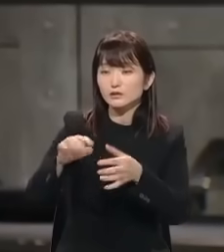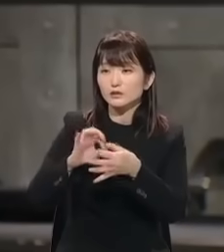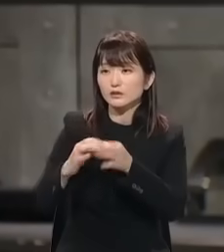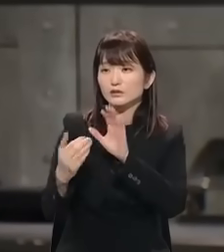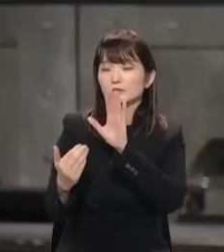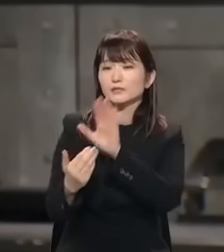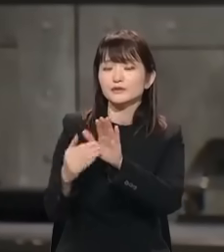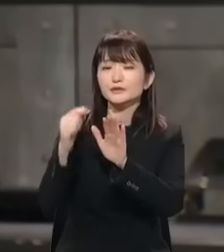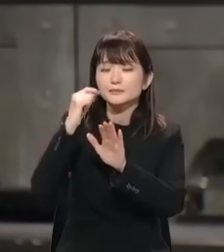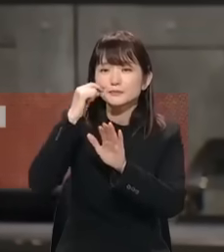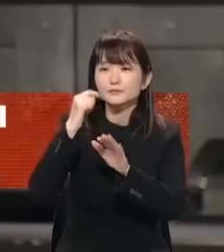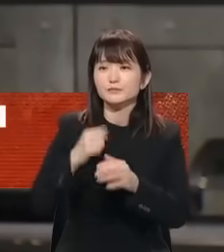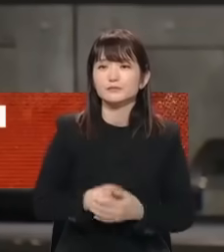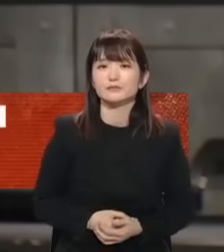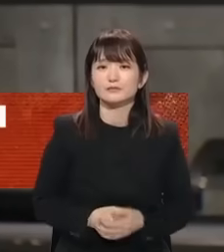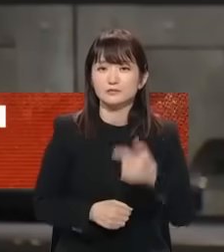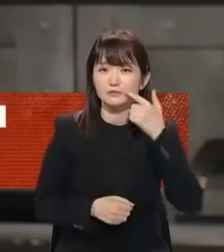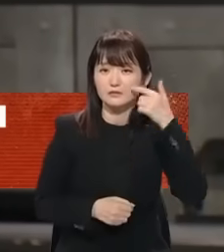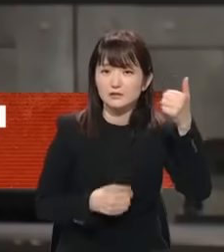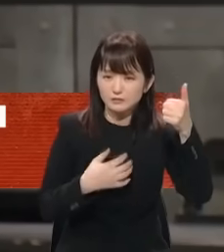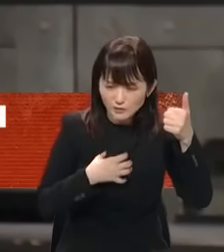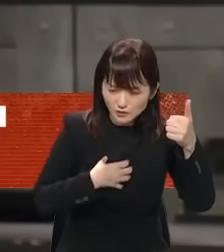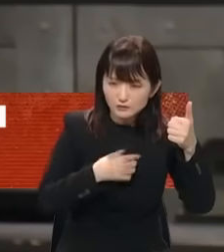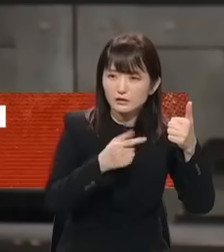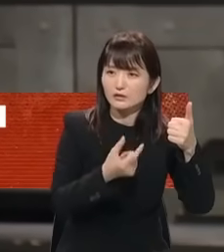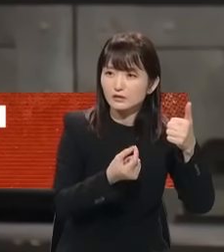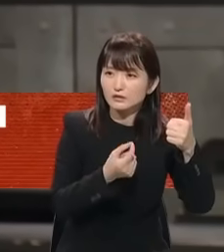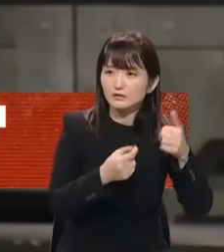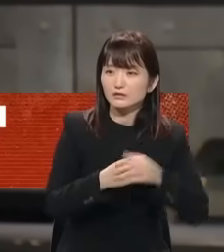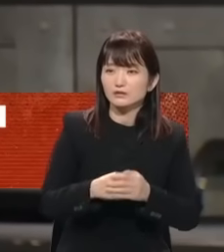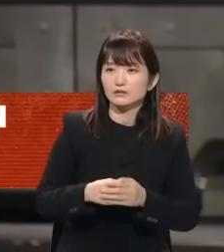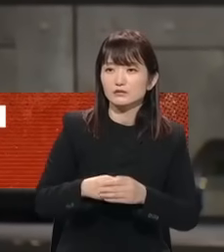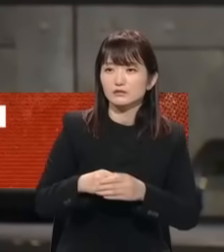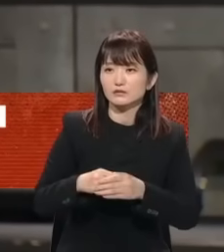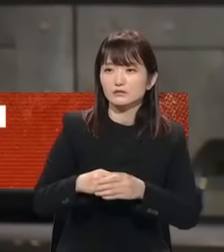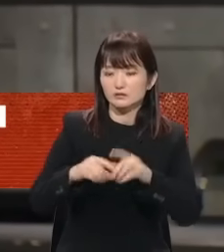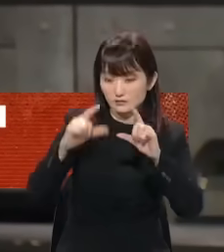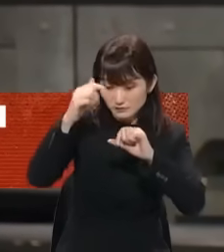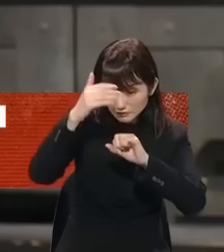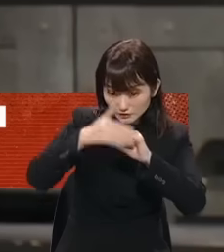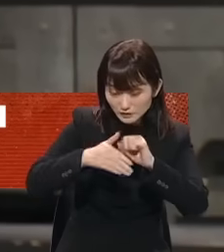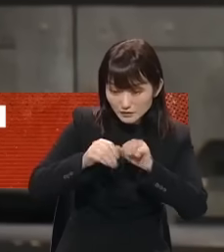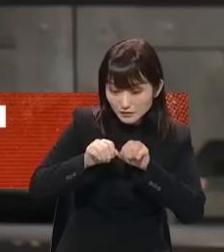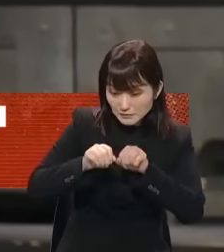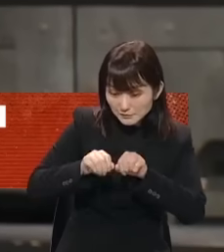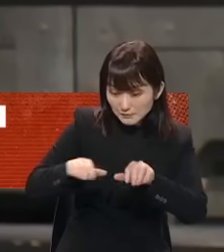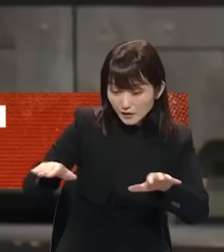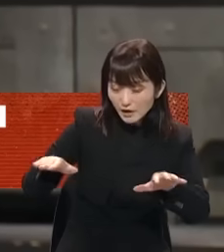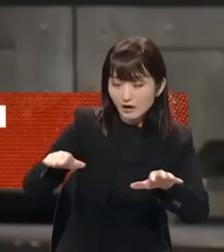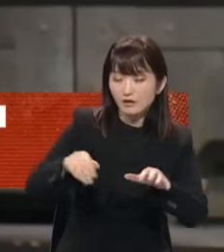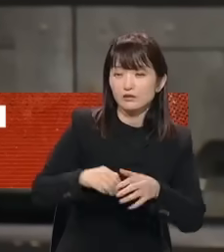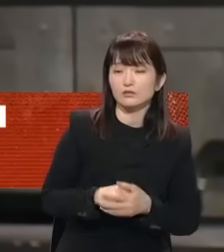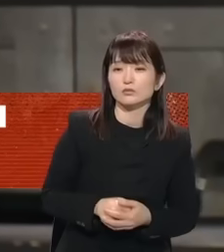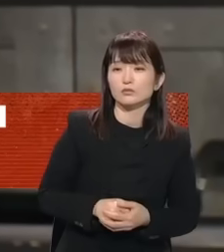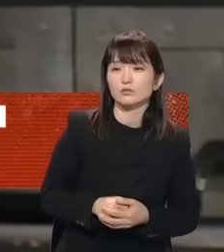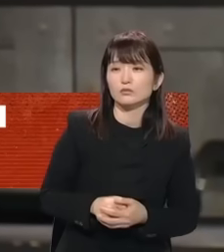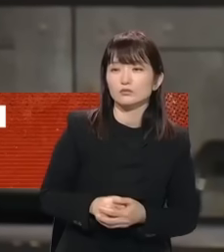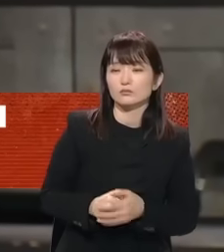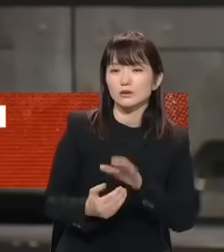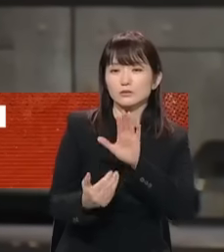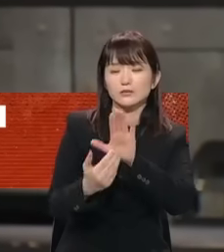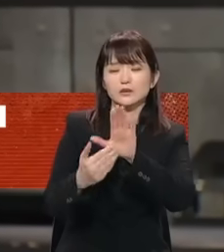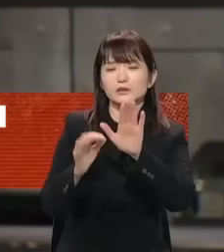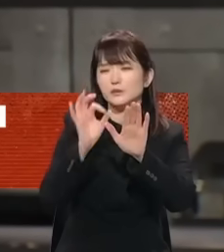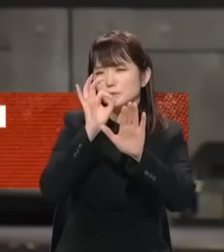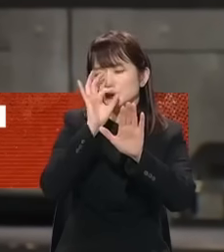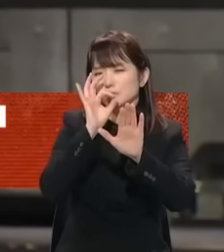상황이거든요 게다가 지금 아버님이 걱정하신 것처럼 이게 디지털 사진이라 지우기도 어렵지 한번 유포되기 시작하면 어디서 어떻게 뿌려지는지 모르고 있는